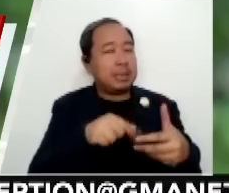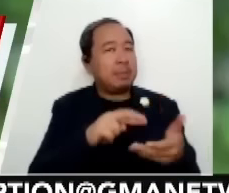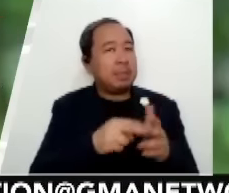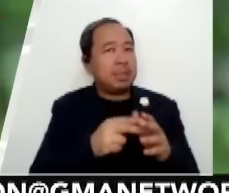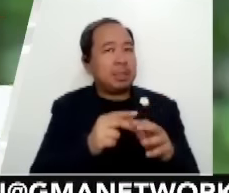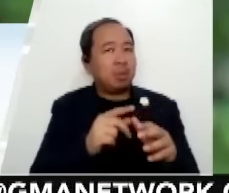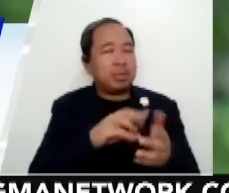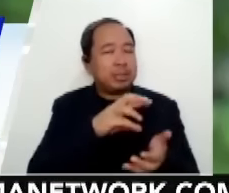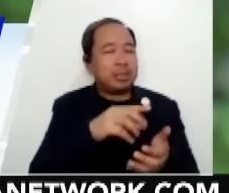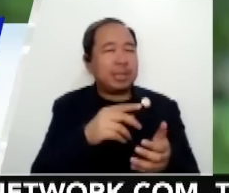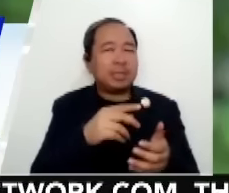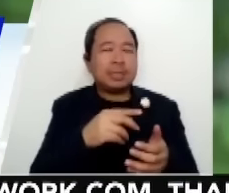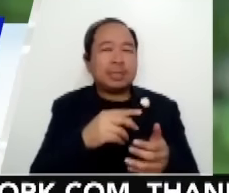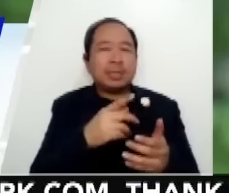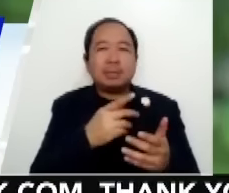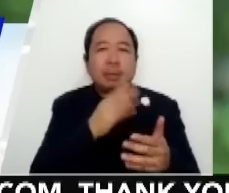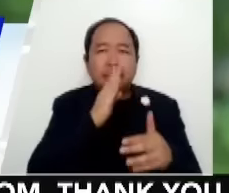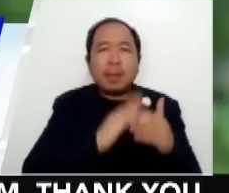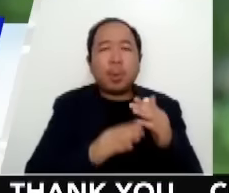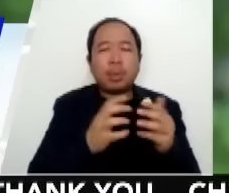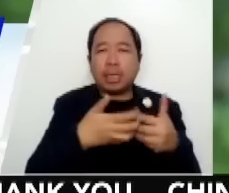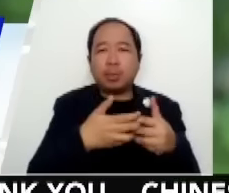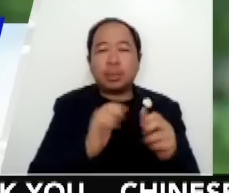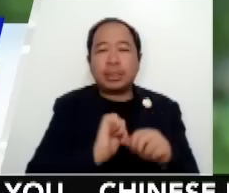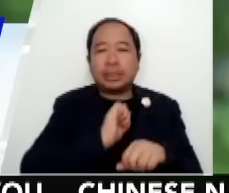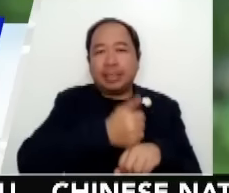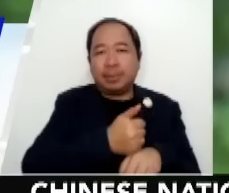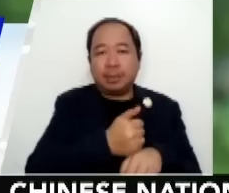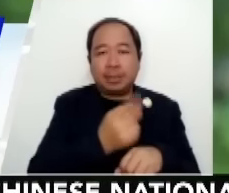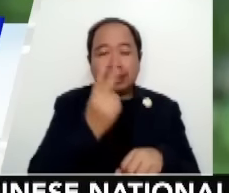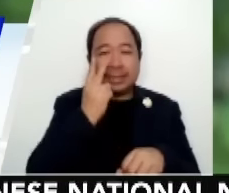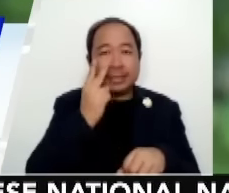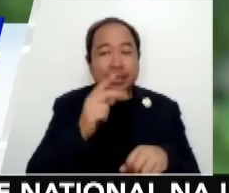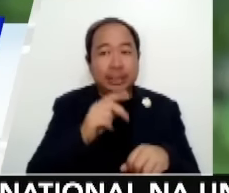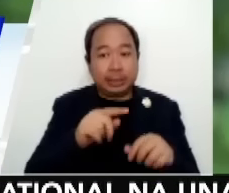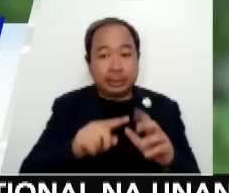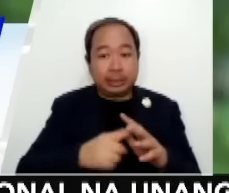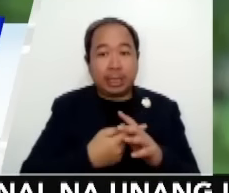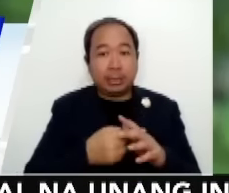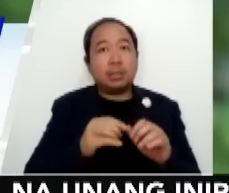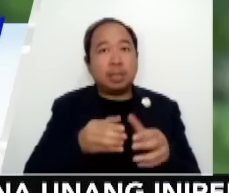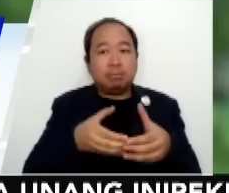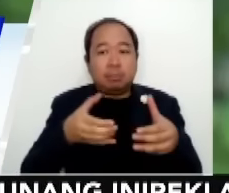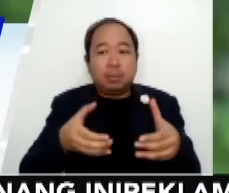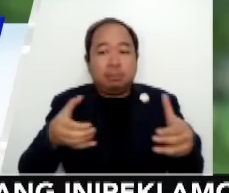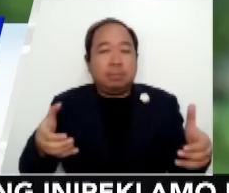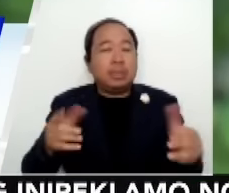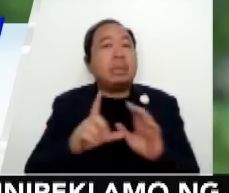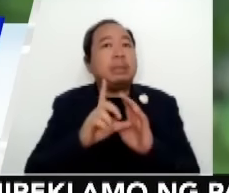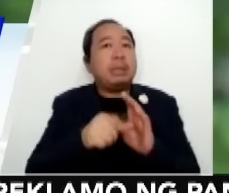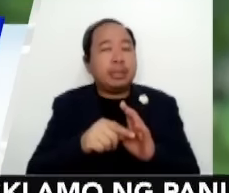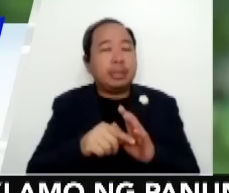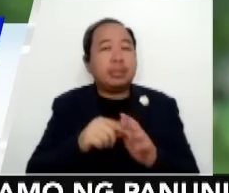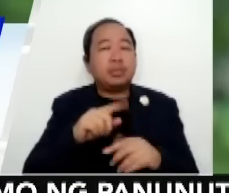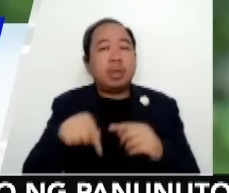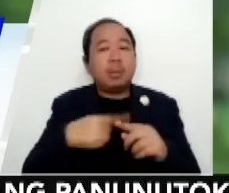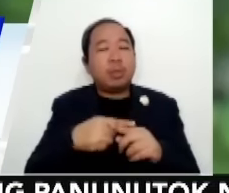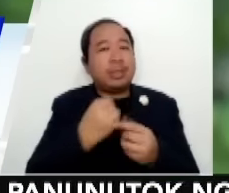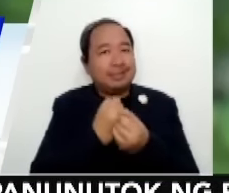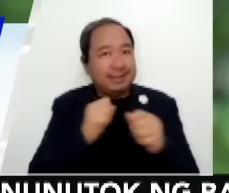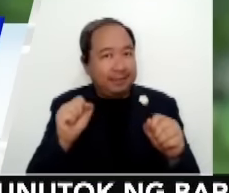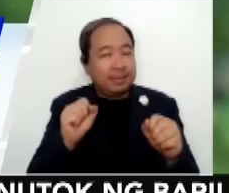sila. Pwede mong itayo, i-stack mo para lumaki yung capacity. So in terms of security, safety,